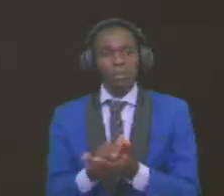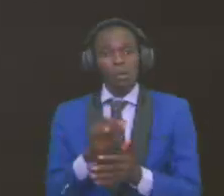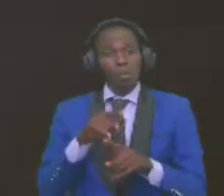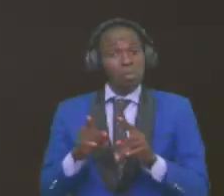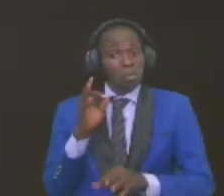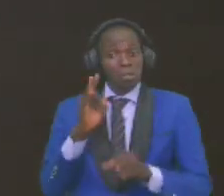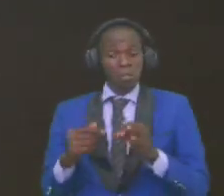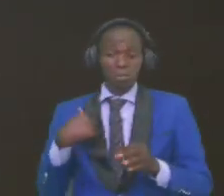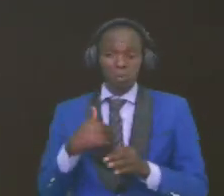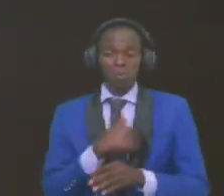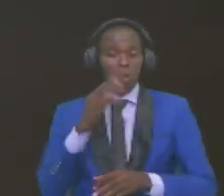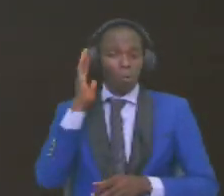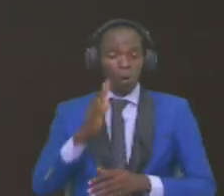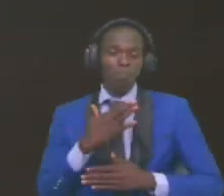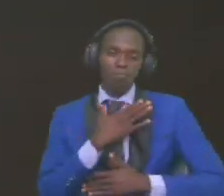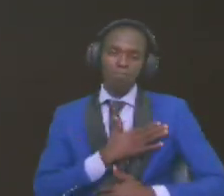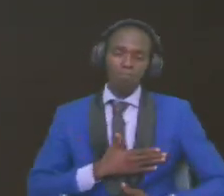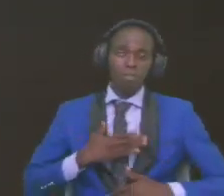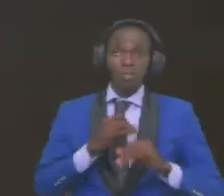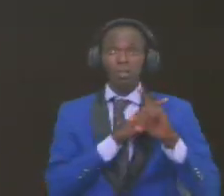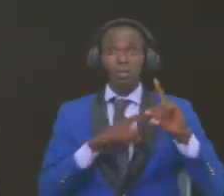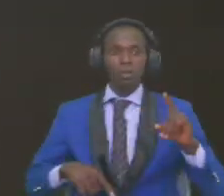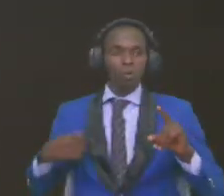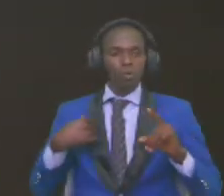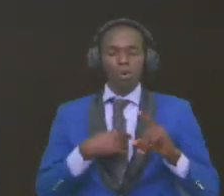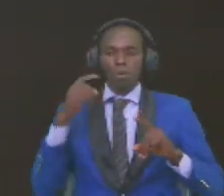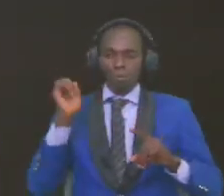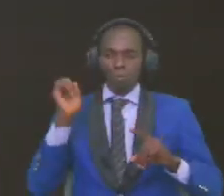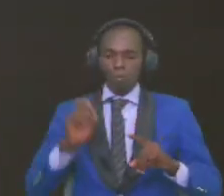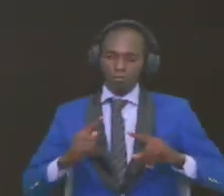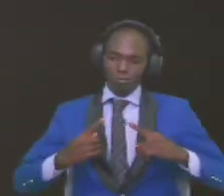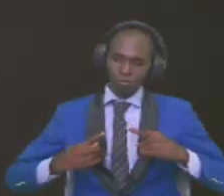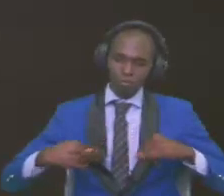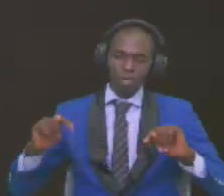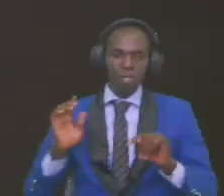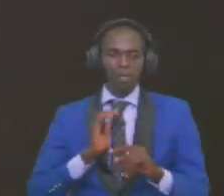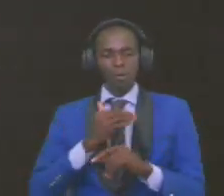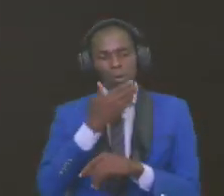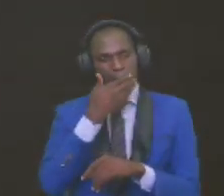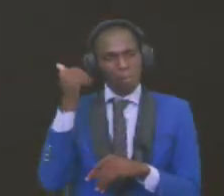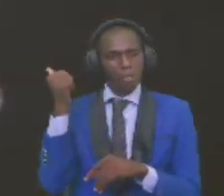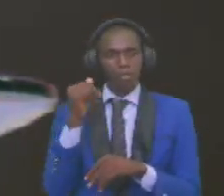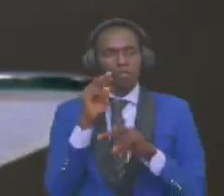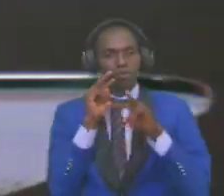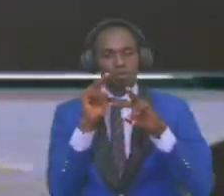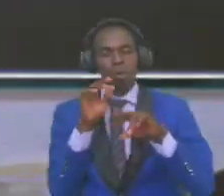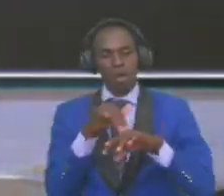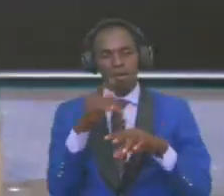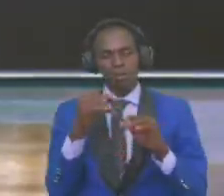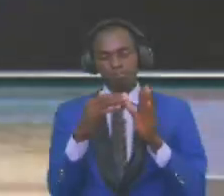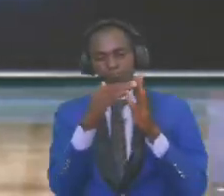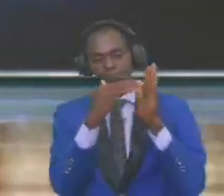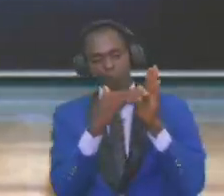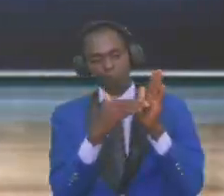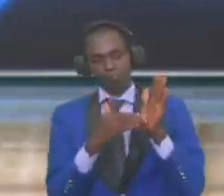ne possédez pas sur la médecine à l'eau claire au cérium nous combattons sur la règle selon les règles vous voyez les